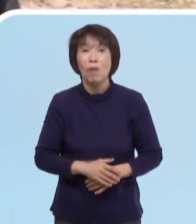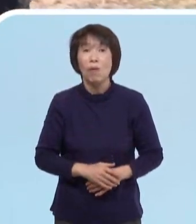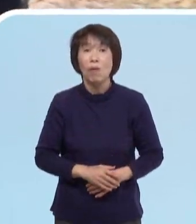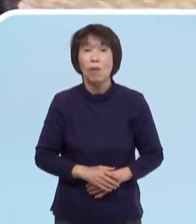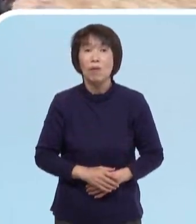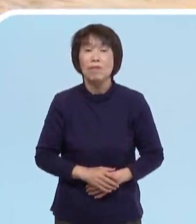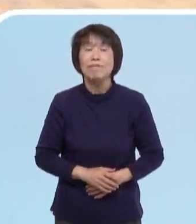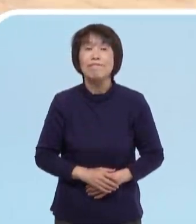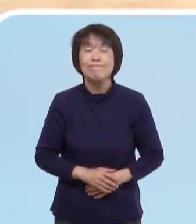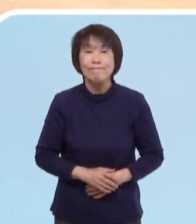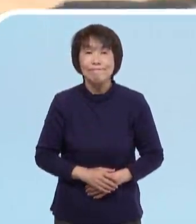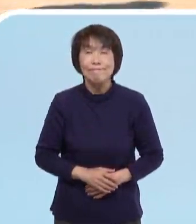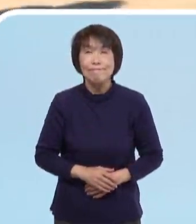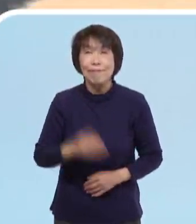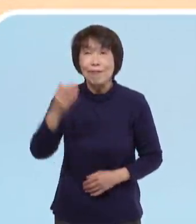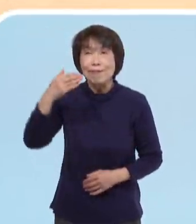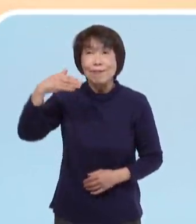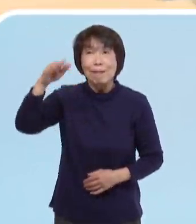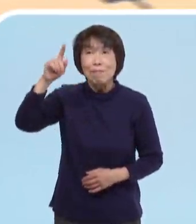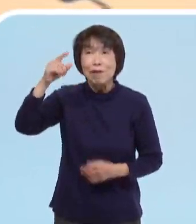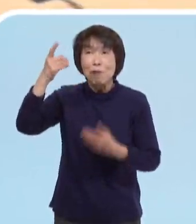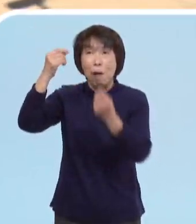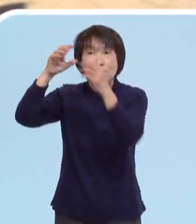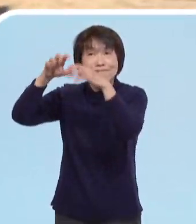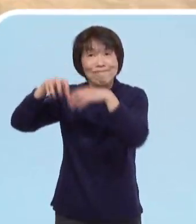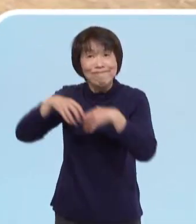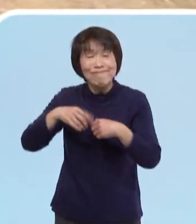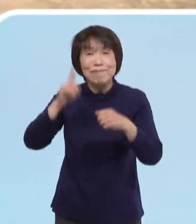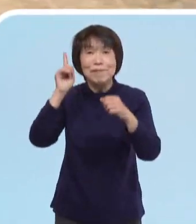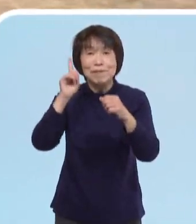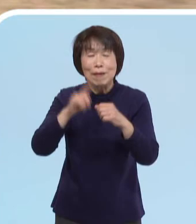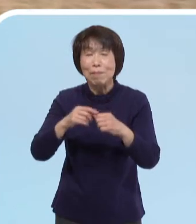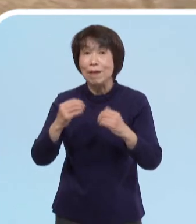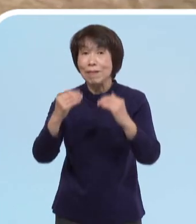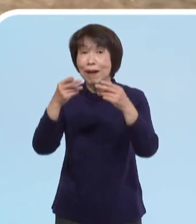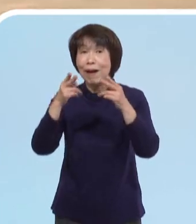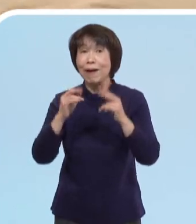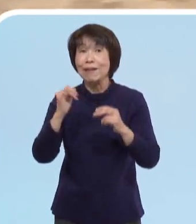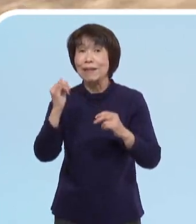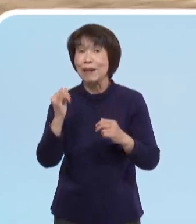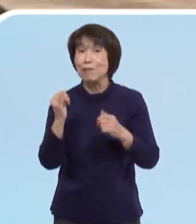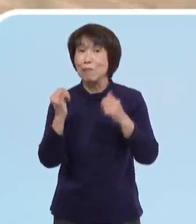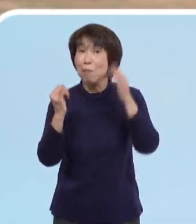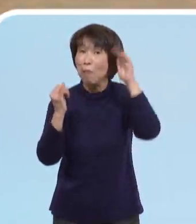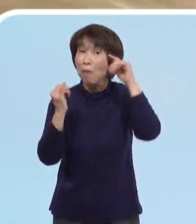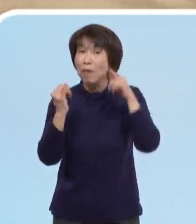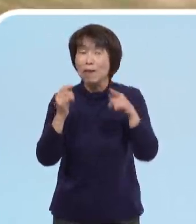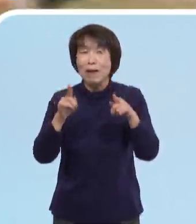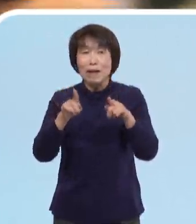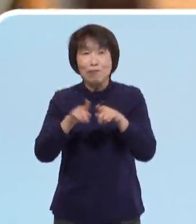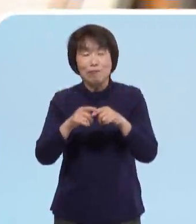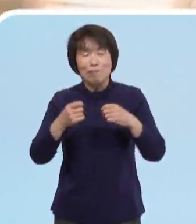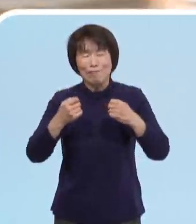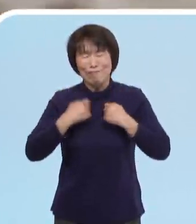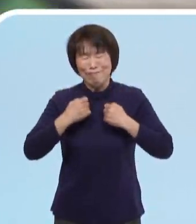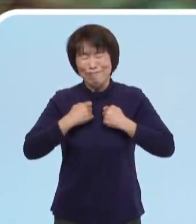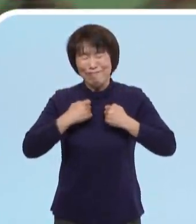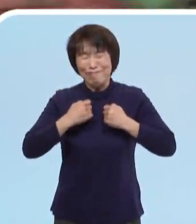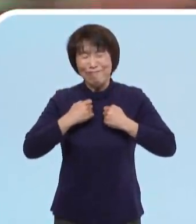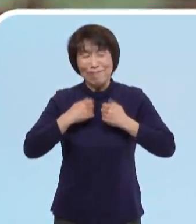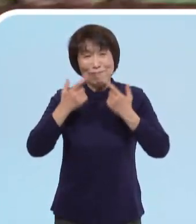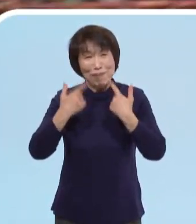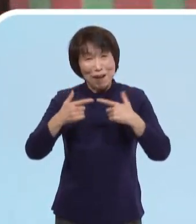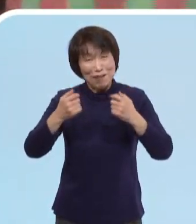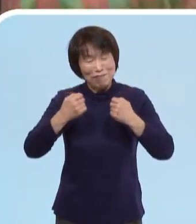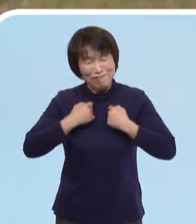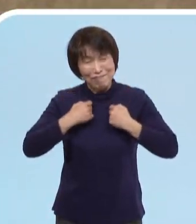先輩たちのように立派な災害救助犬になるために、高橋さんとタノちゃんコンビ毎日猛特訓中です。